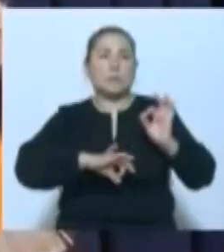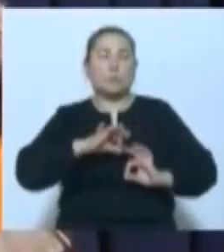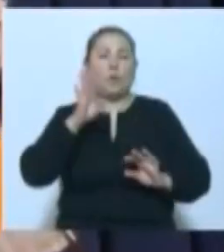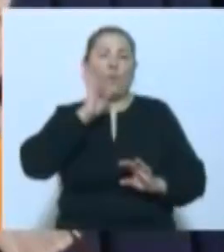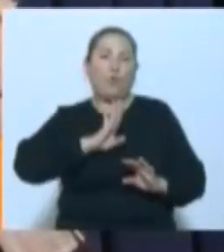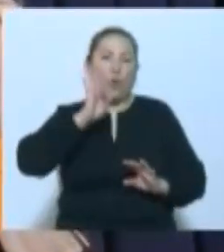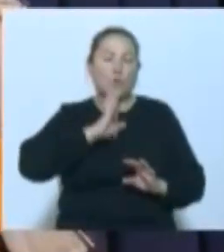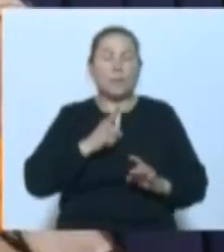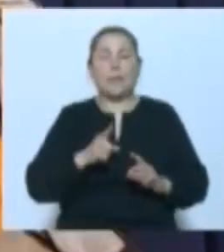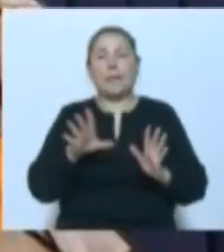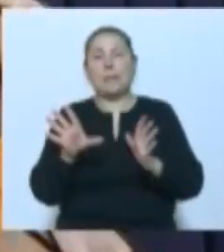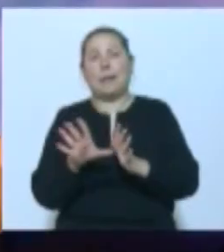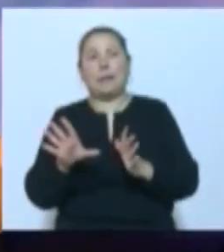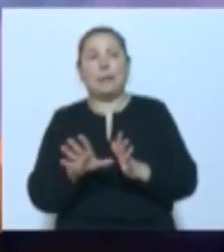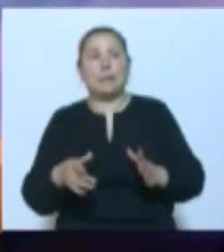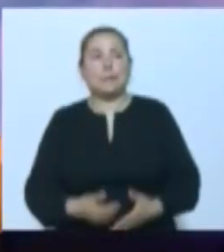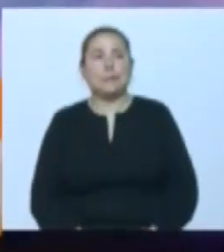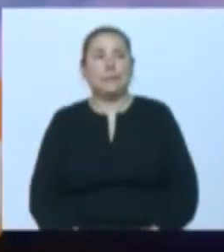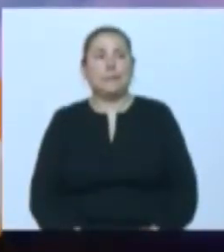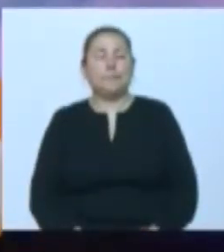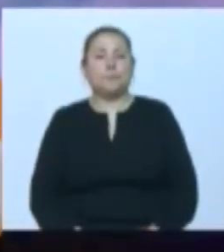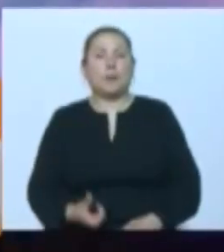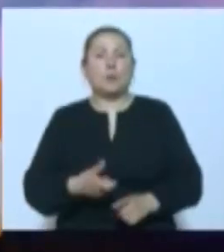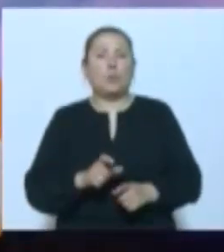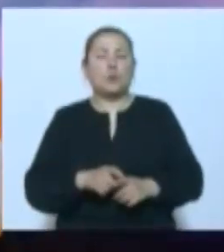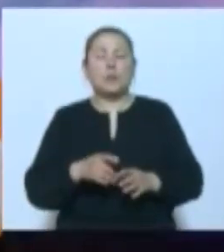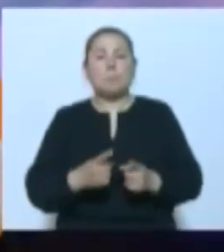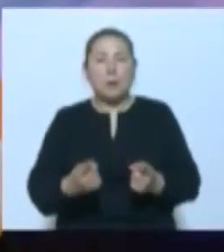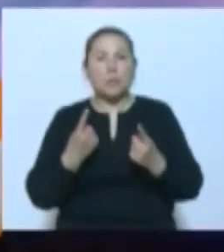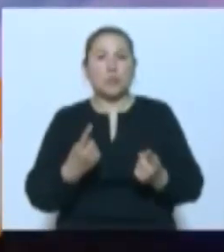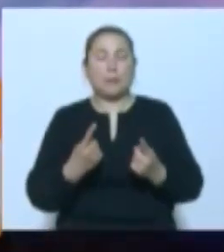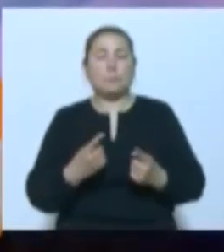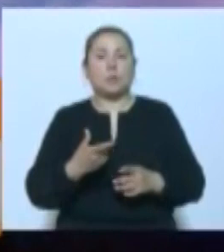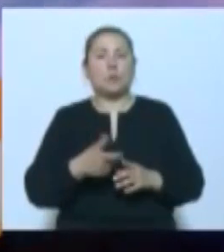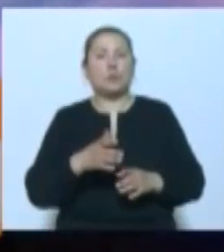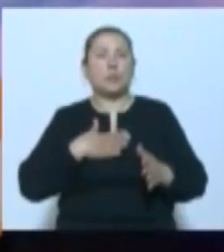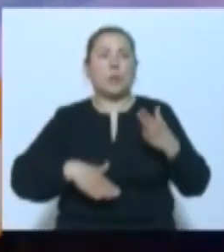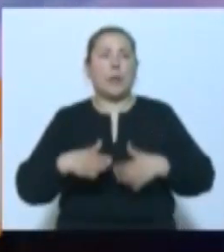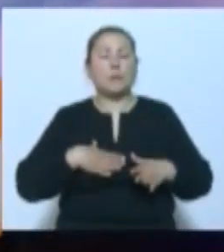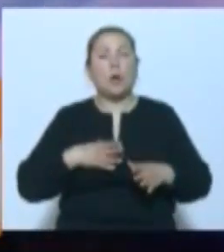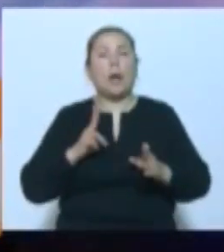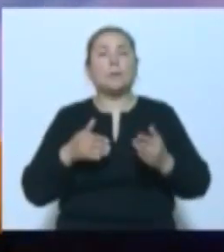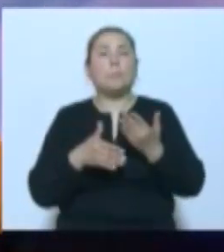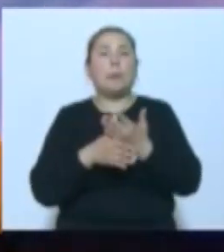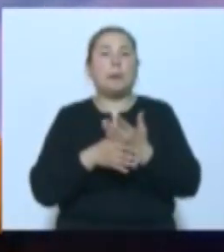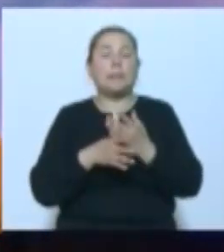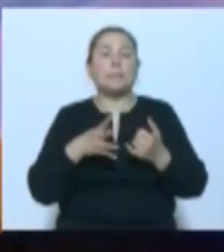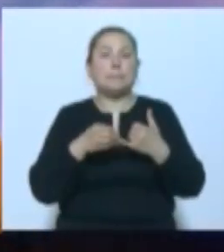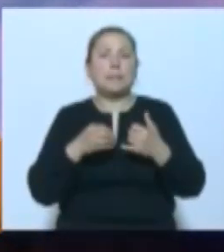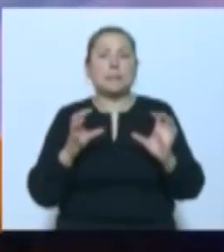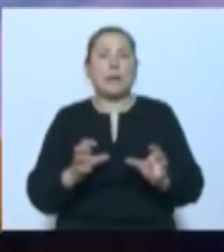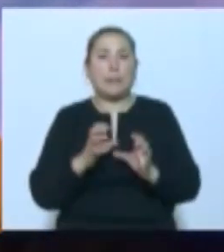водных ресурсов и энергии это очень масштабное мероприятие Я рад что мы хоть как-то помогли земле сохранить